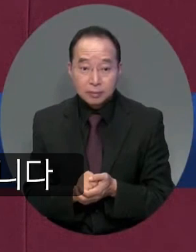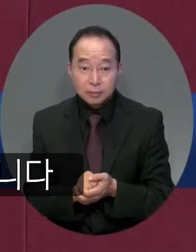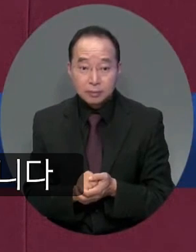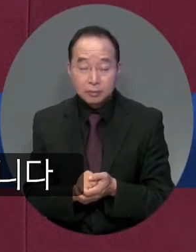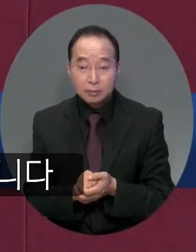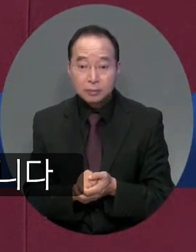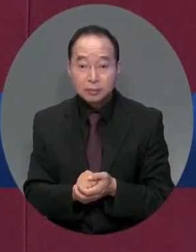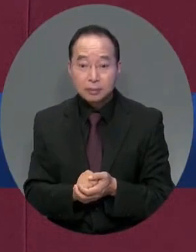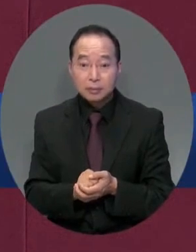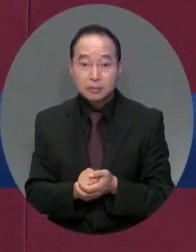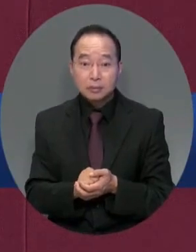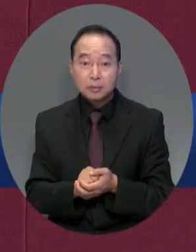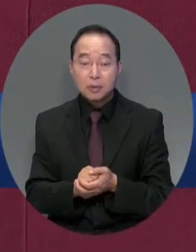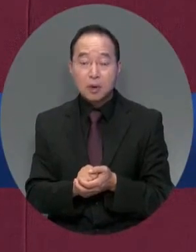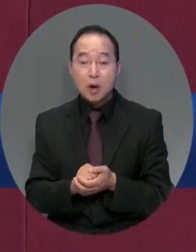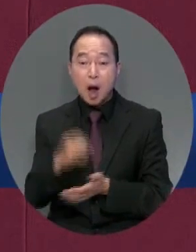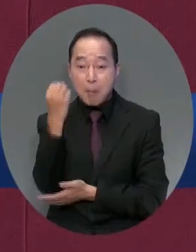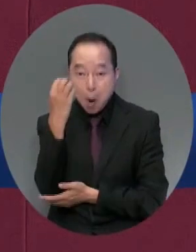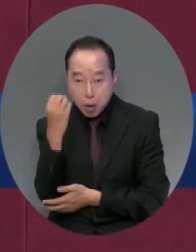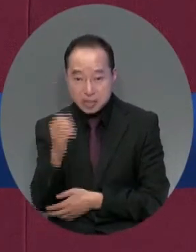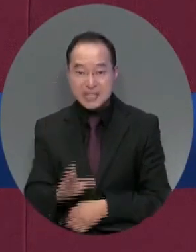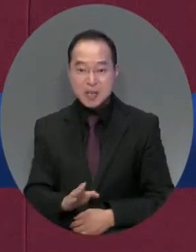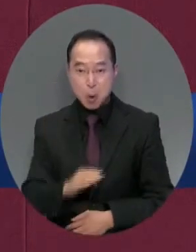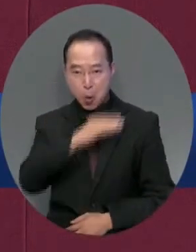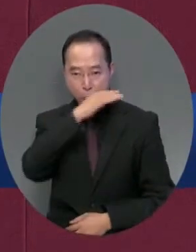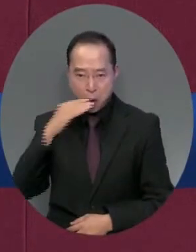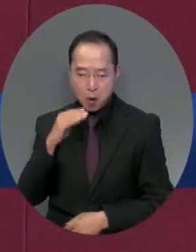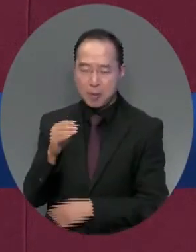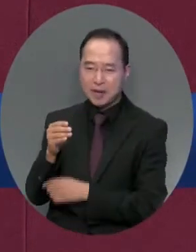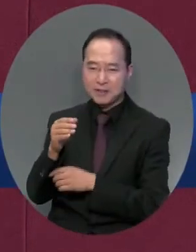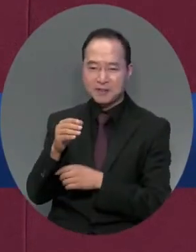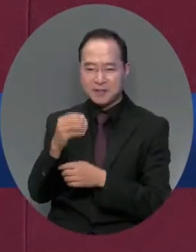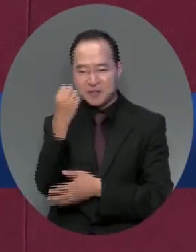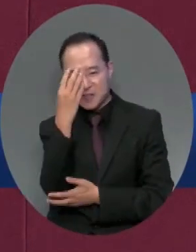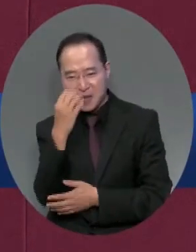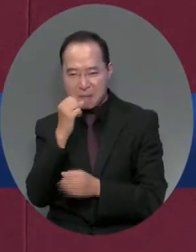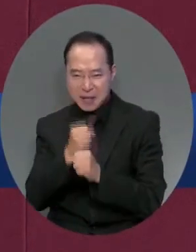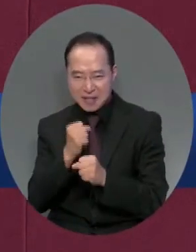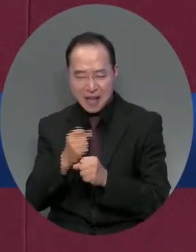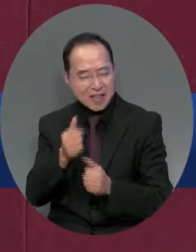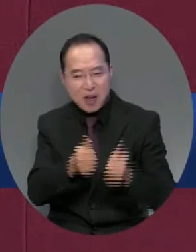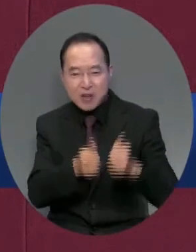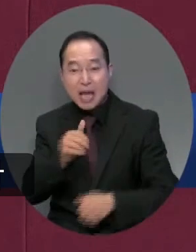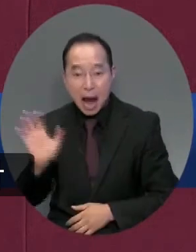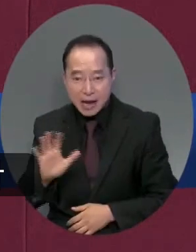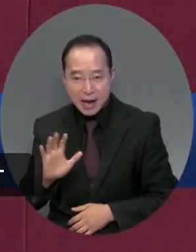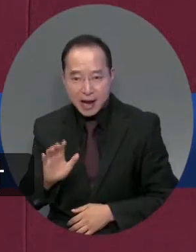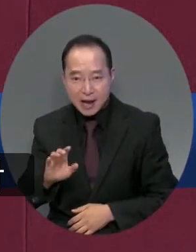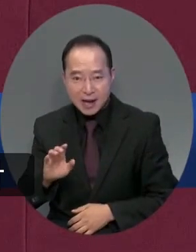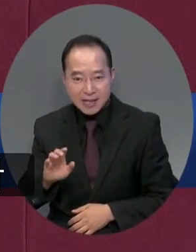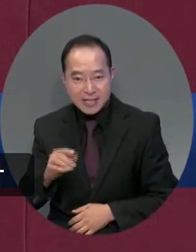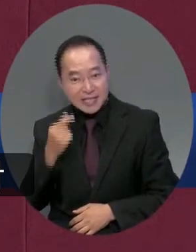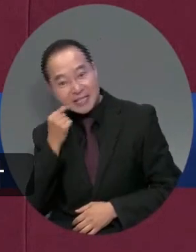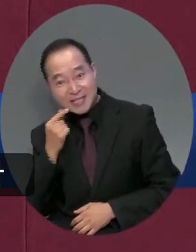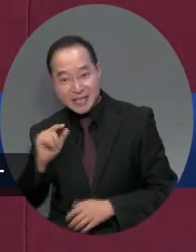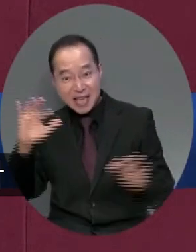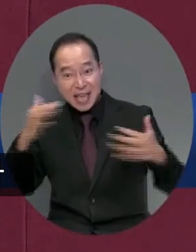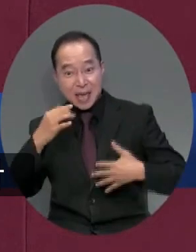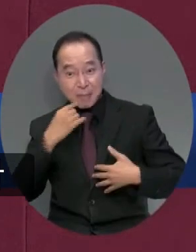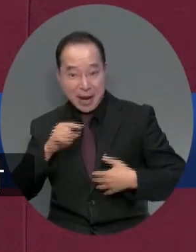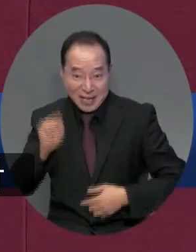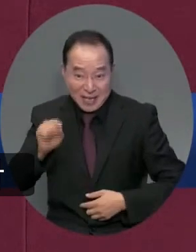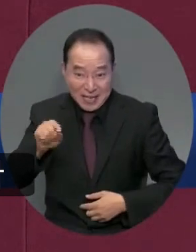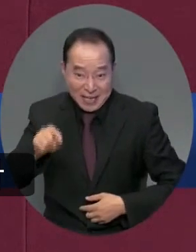의존해왔습니다. 언론들이 정론 경쟁이 아닌 클릭 경쟁에만 매몰된 사이에 언론의 사회적 책임은